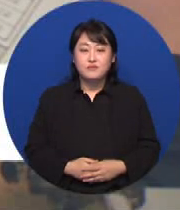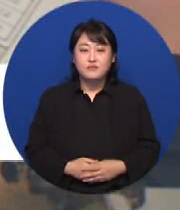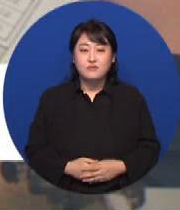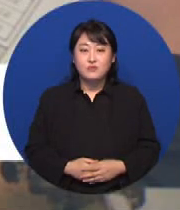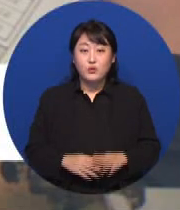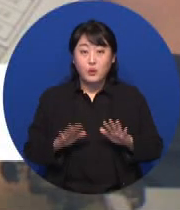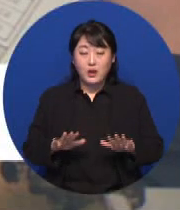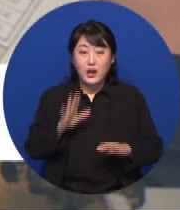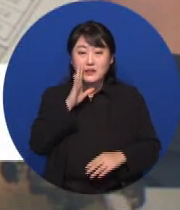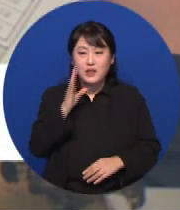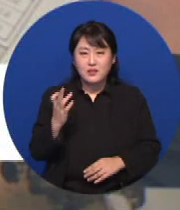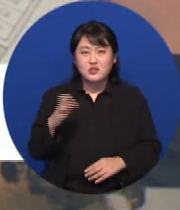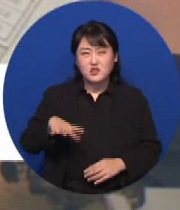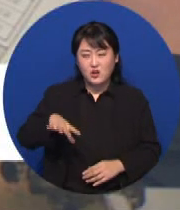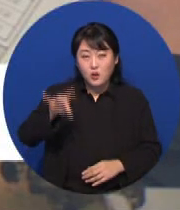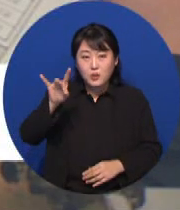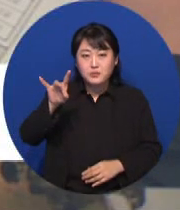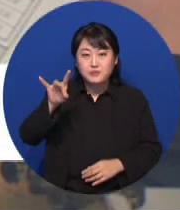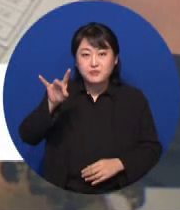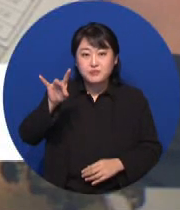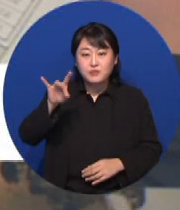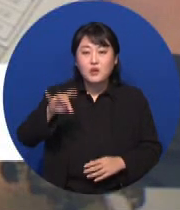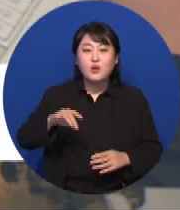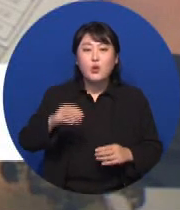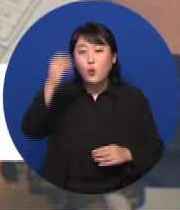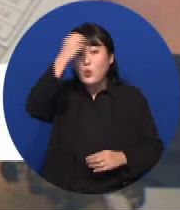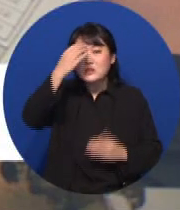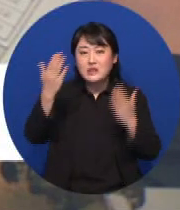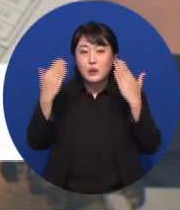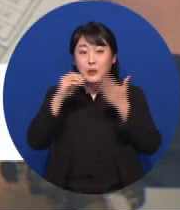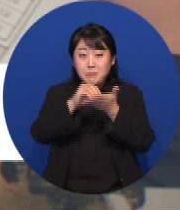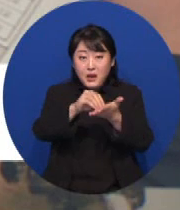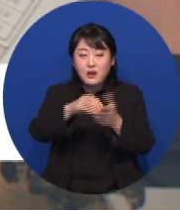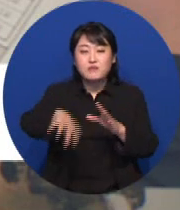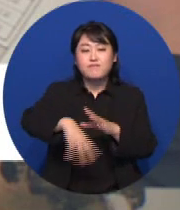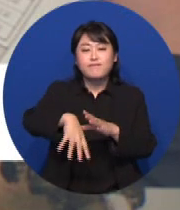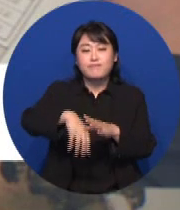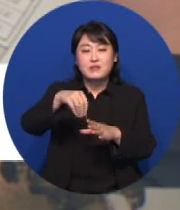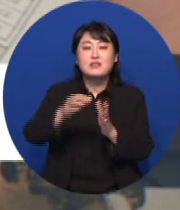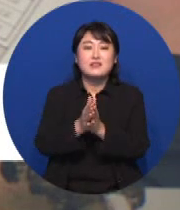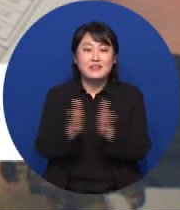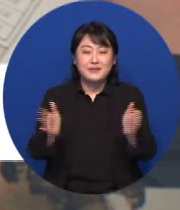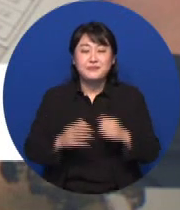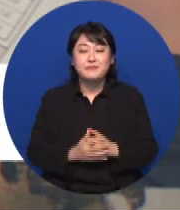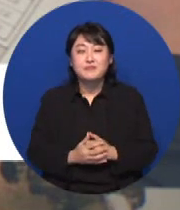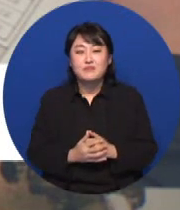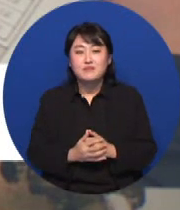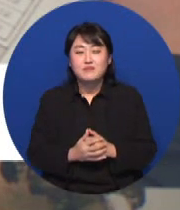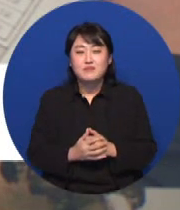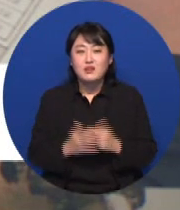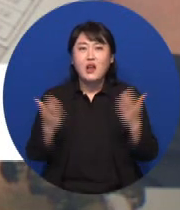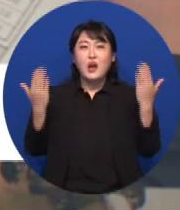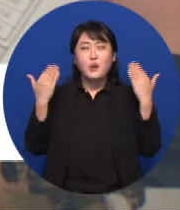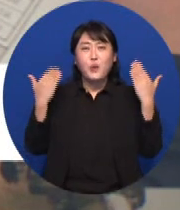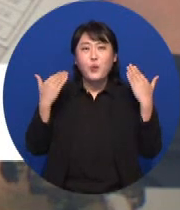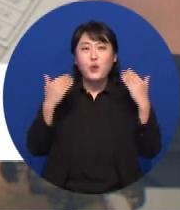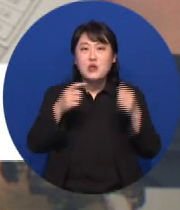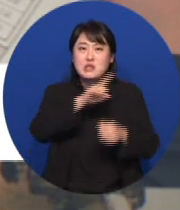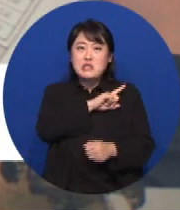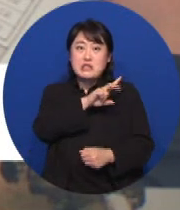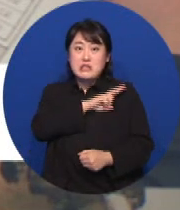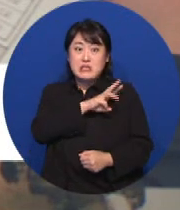올해 아산에서 처음으로 교육감 전형, 즉 고교 평준화 제도가 시행됐습니다. 이른바 학교 서열화로